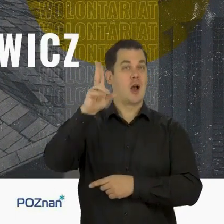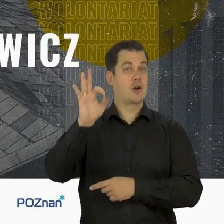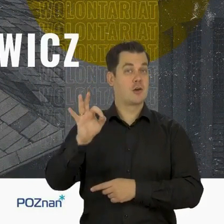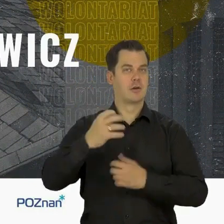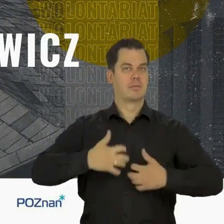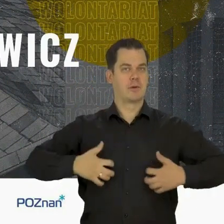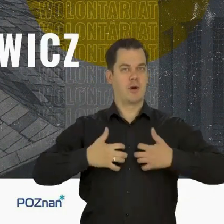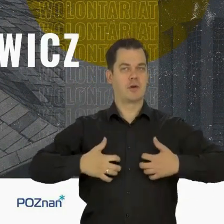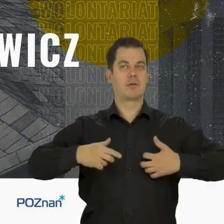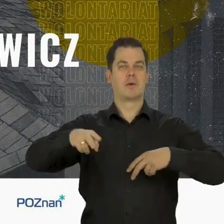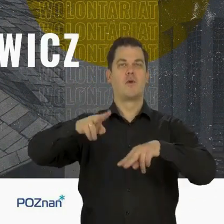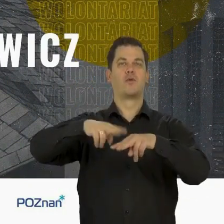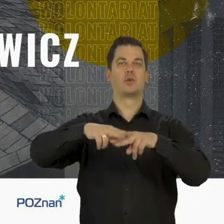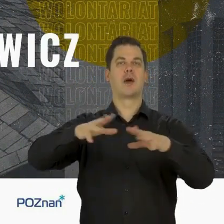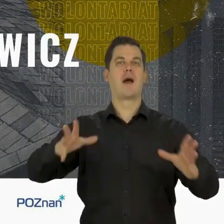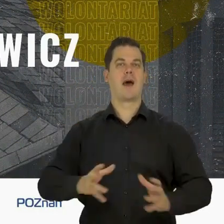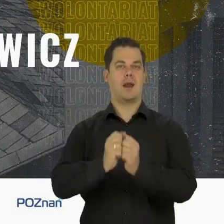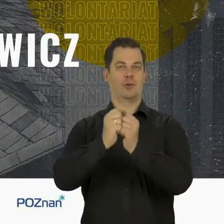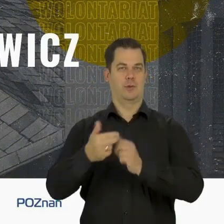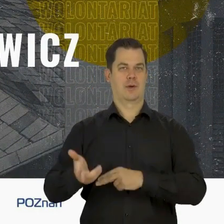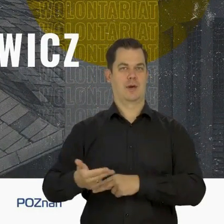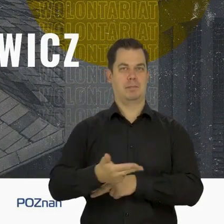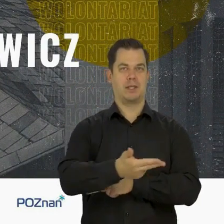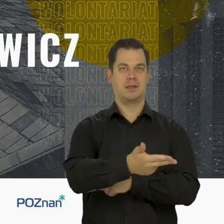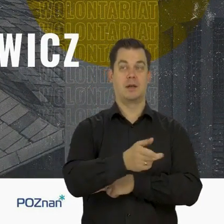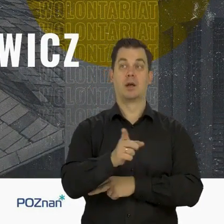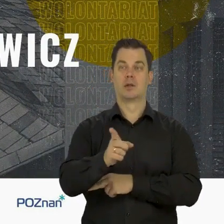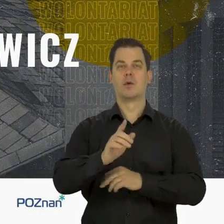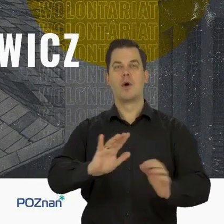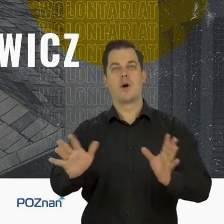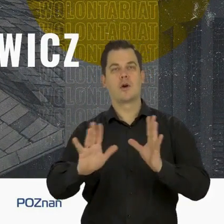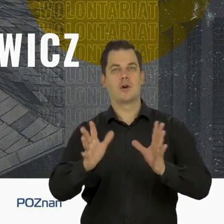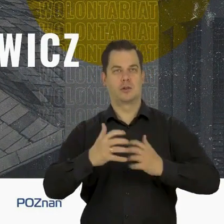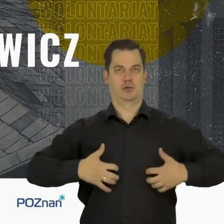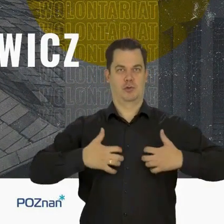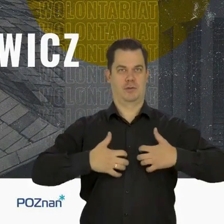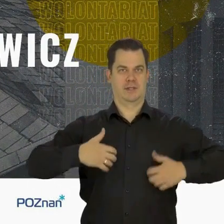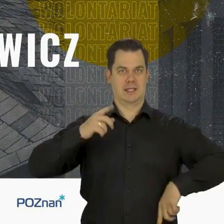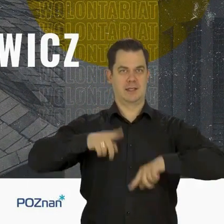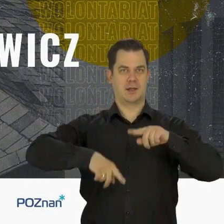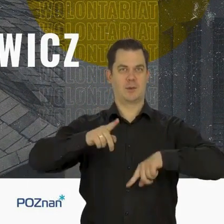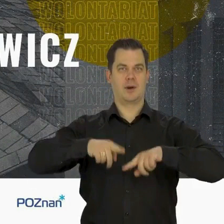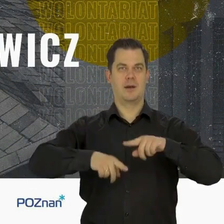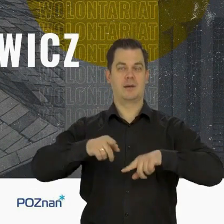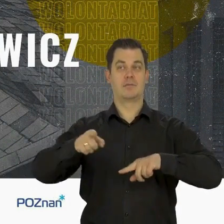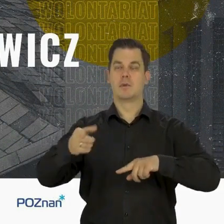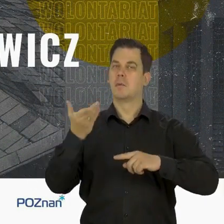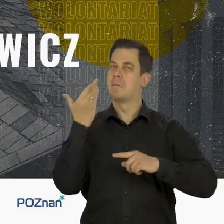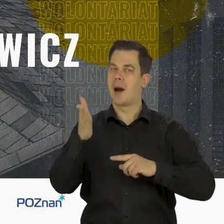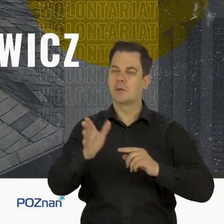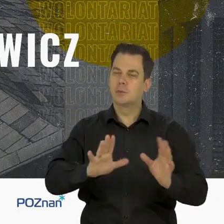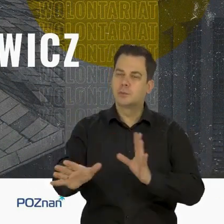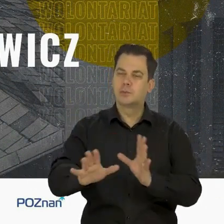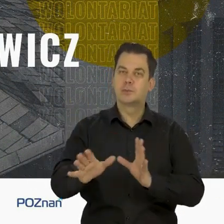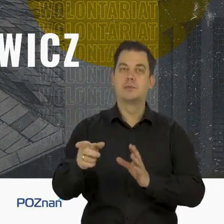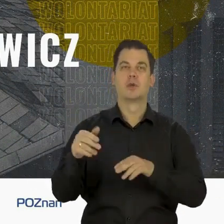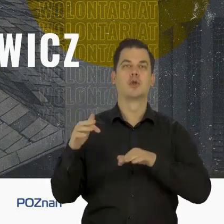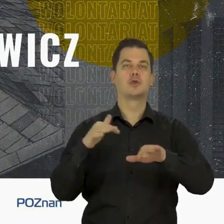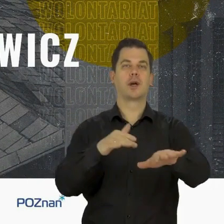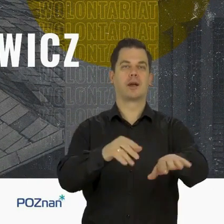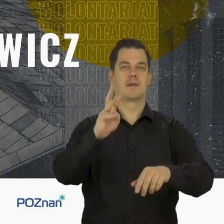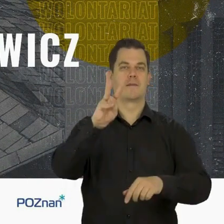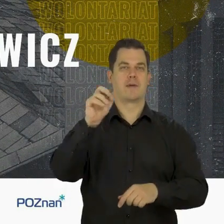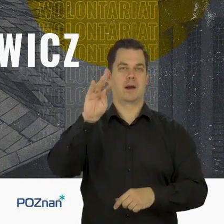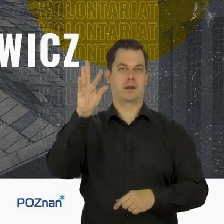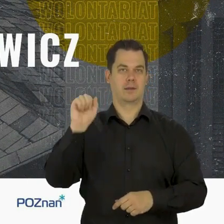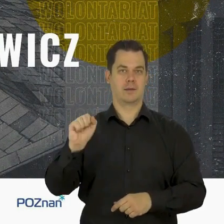biolog, kieruje Fundacją Ratuj Ryby, która działa na rzecz ochrony środowiska naturalnego ze szczególnym uwzględnieniem rzeki